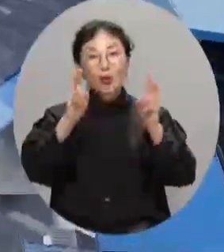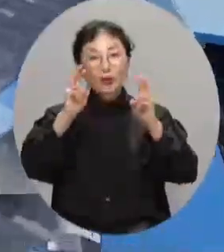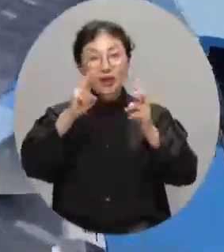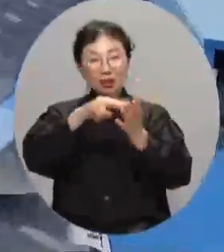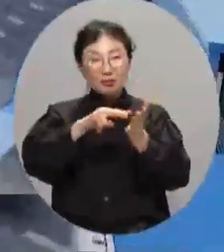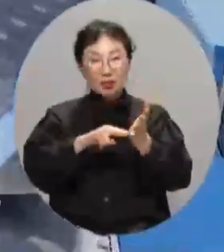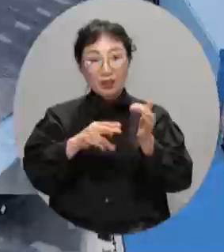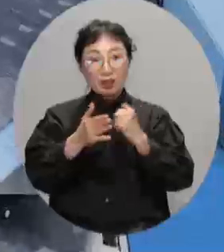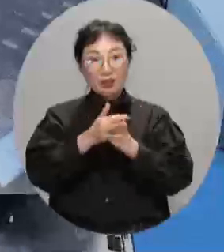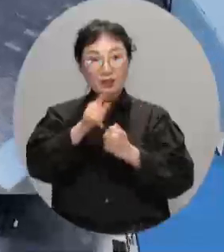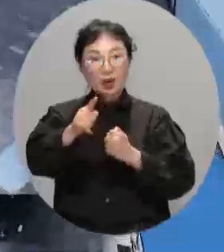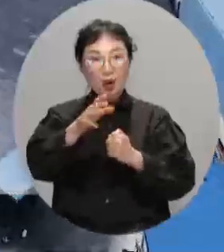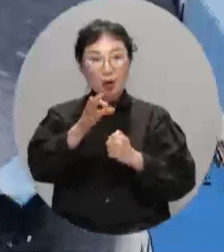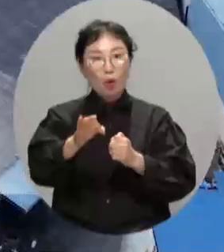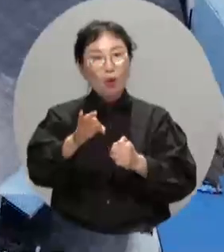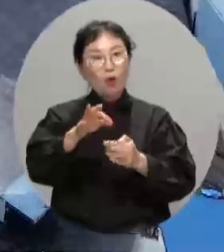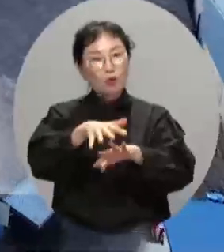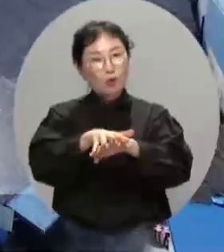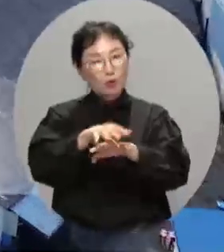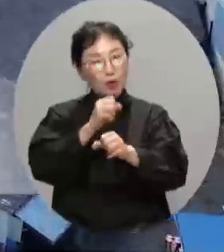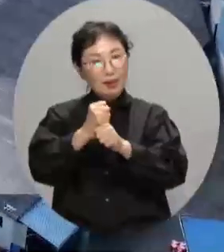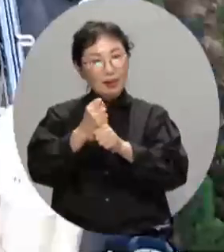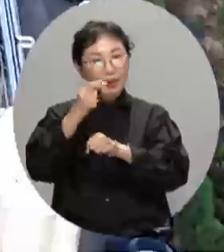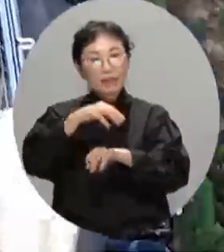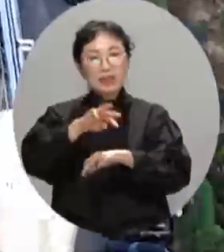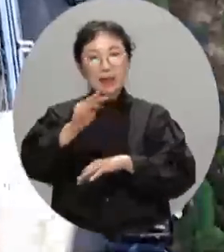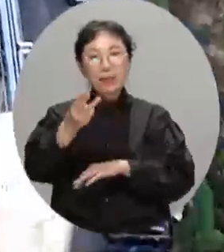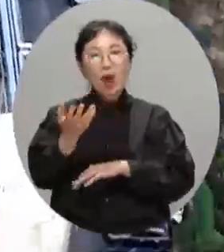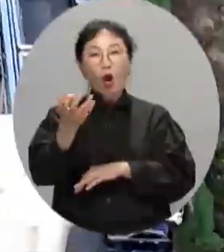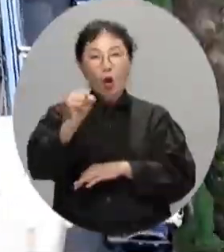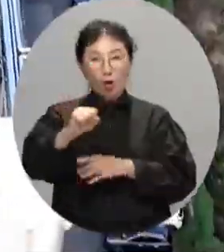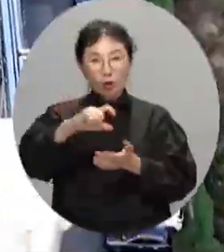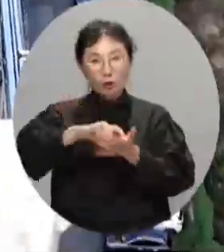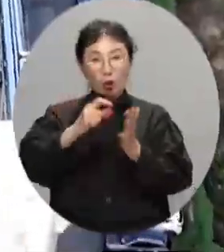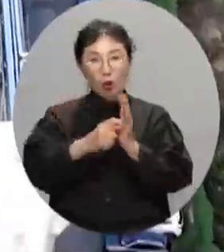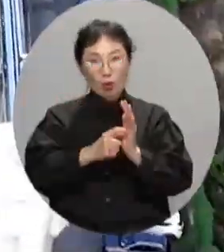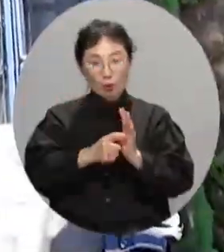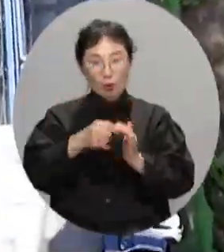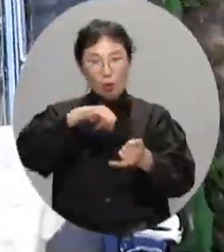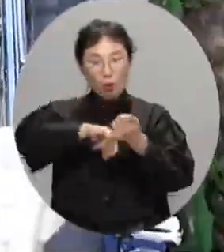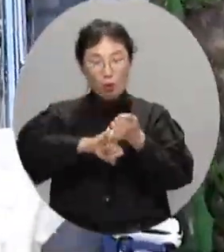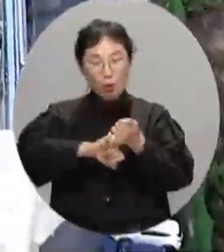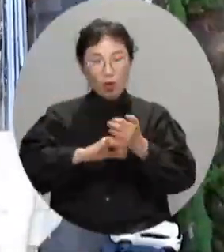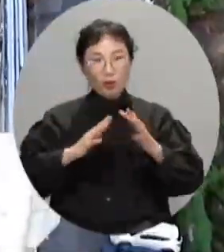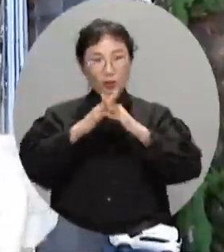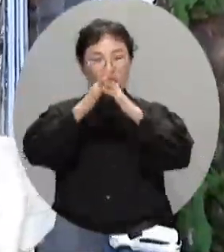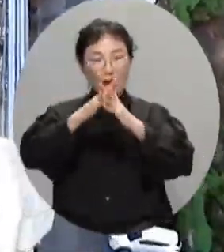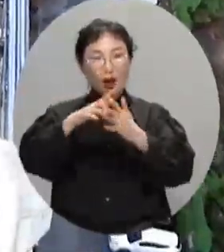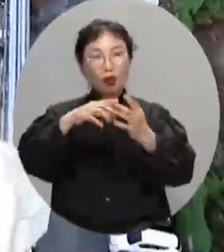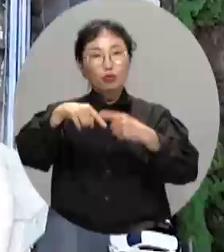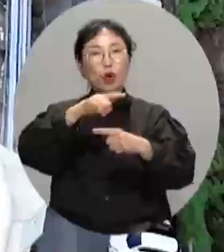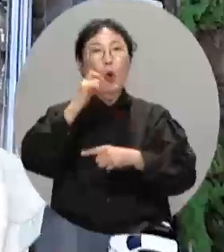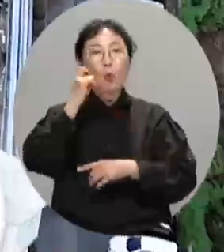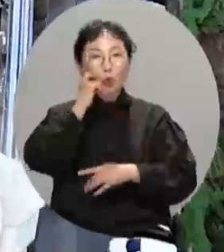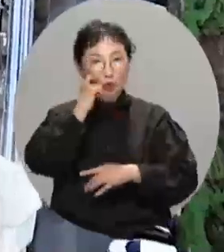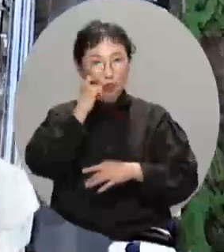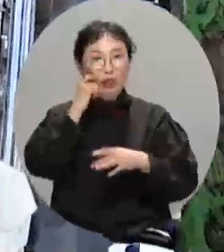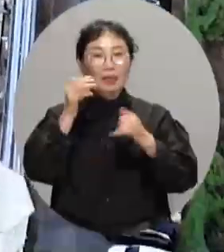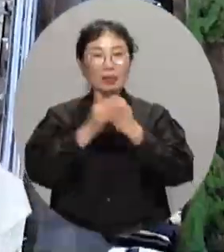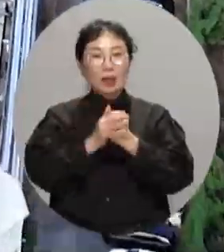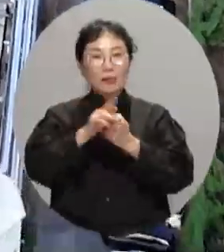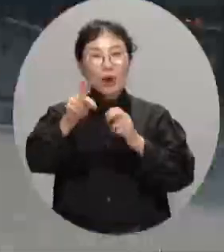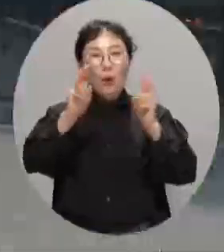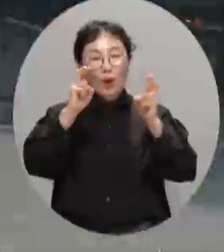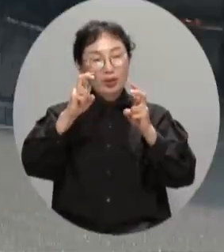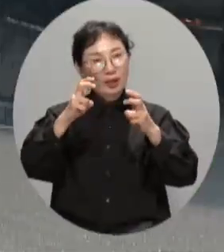정책 자금을 빌려 조성할 계획이던 300억대 필수 시설을 가동하지 못하게 돼 업체가 존폐기로에 설 위기에